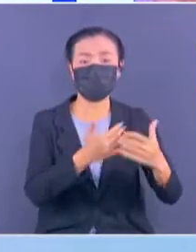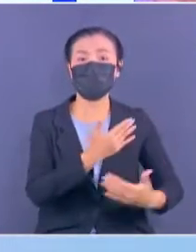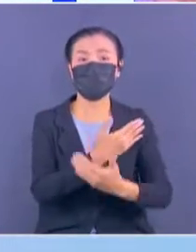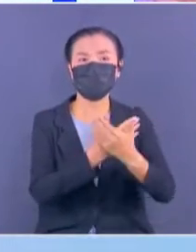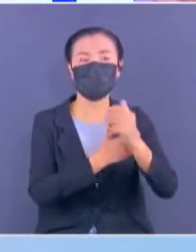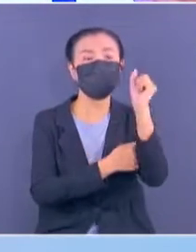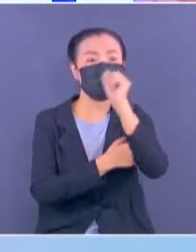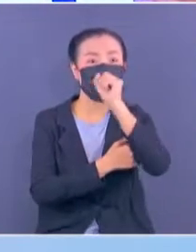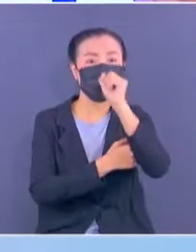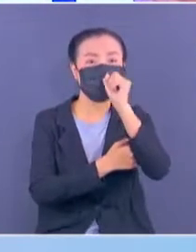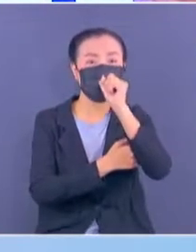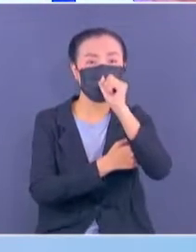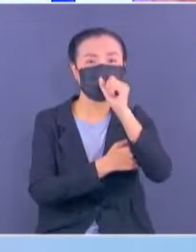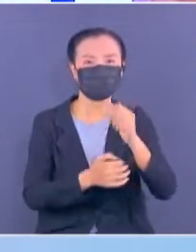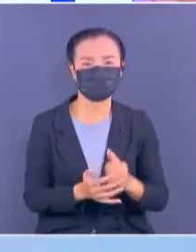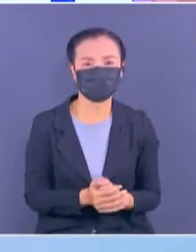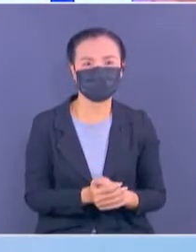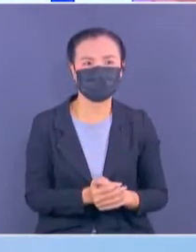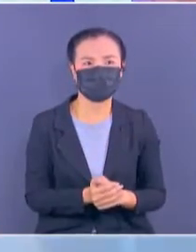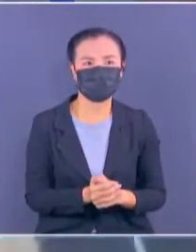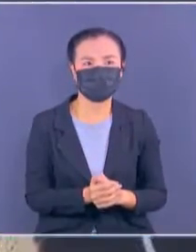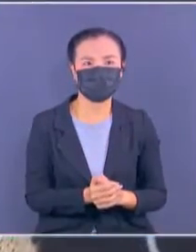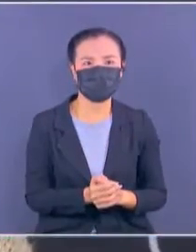าสเชิญมาร่วมขึ้นคอนเสิร์ตในครั้งนี้ค่ะ